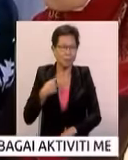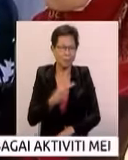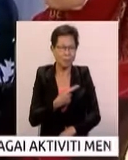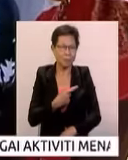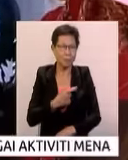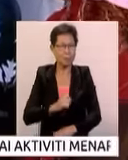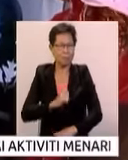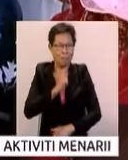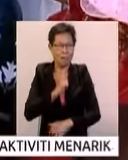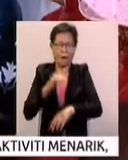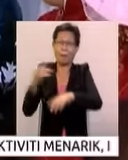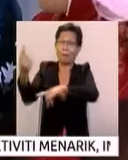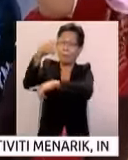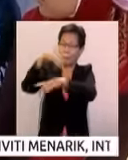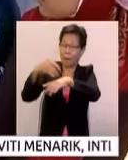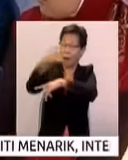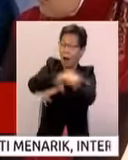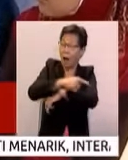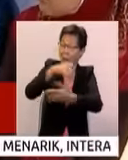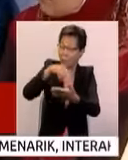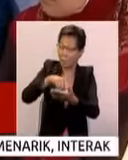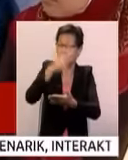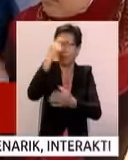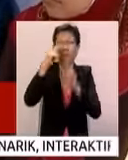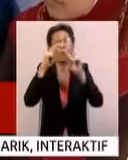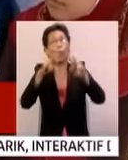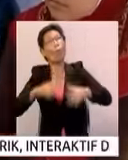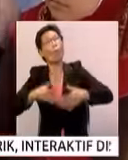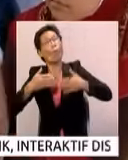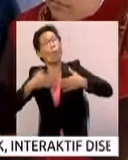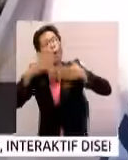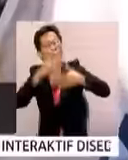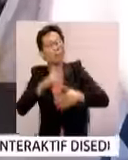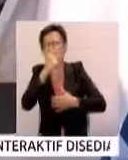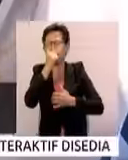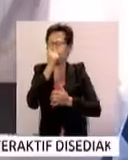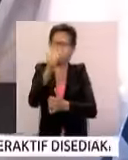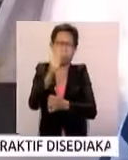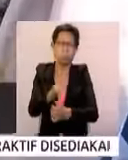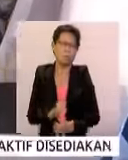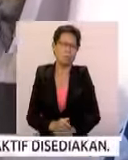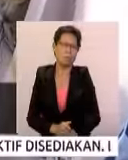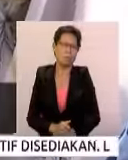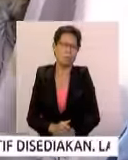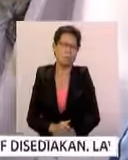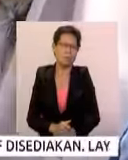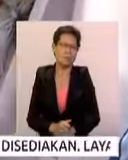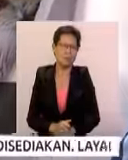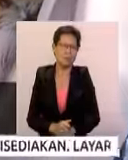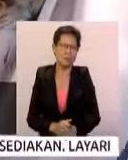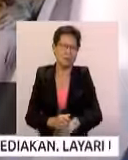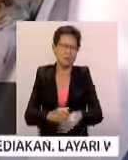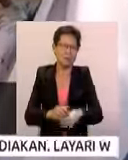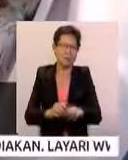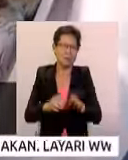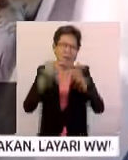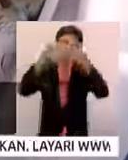pada hari ini yang nampaknya begitu meriah dan begitu mempertunangkan. Ekspos anak murid kepada